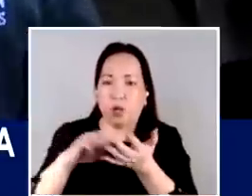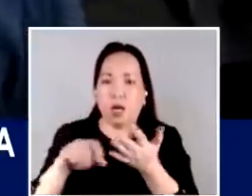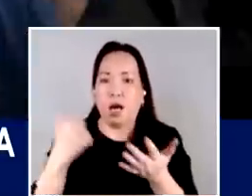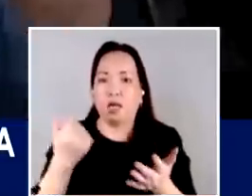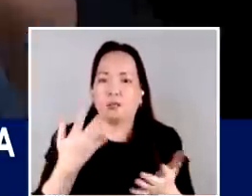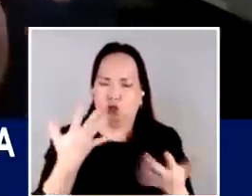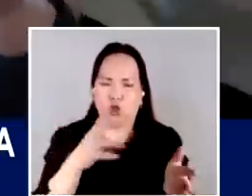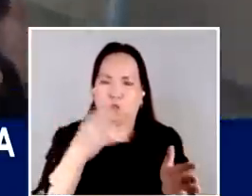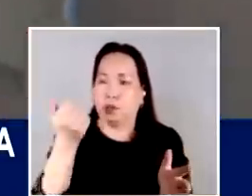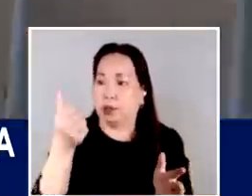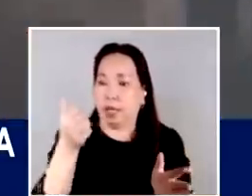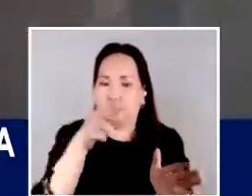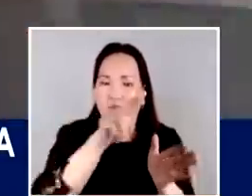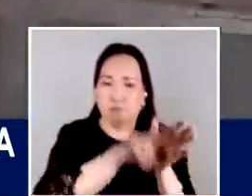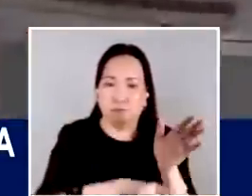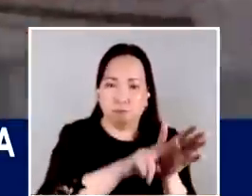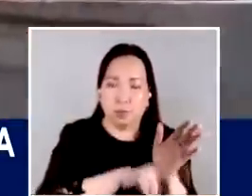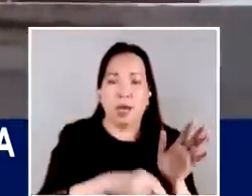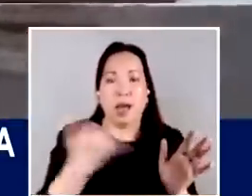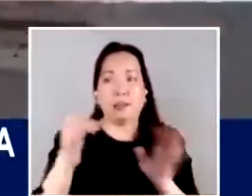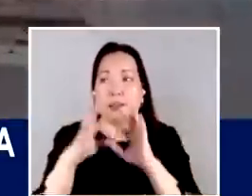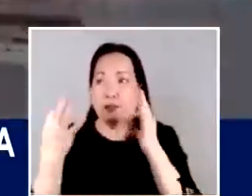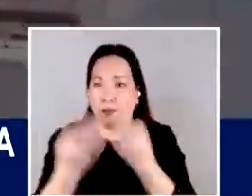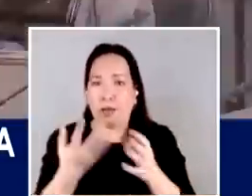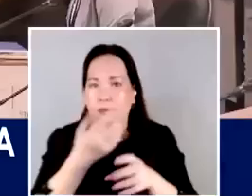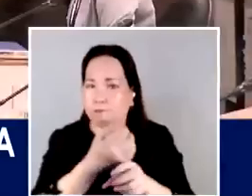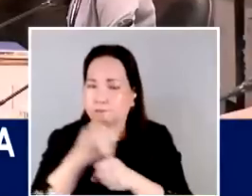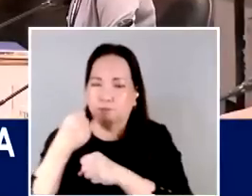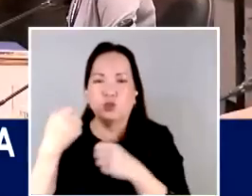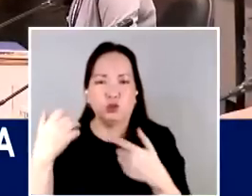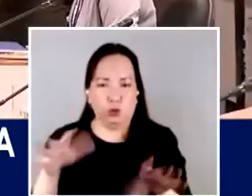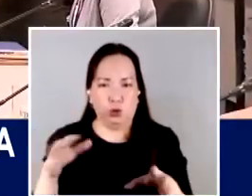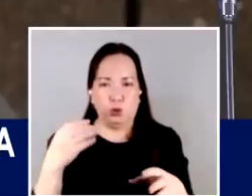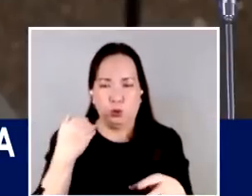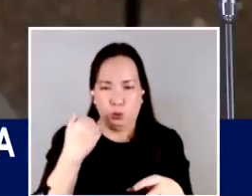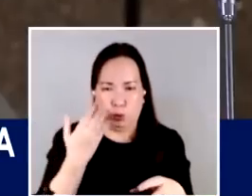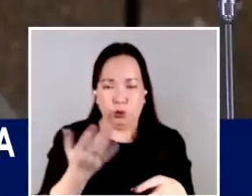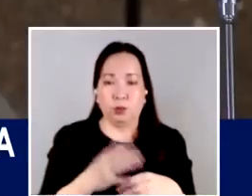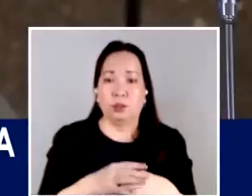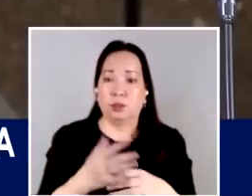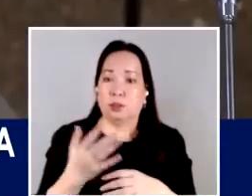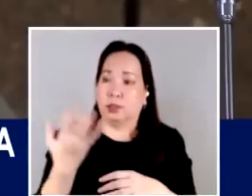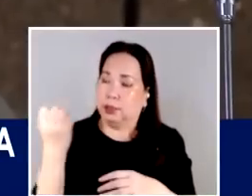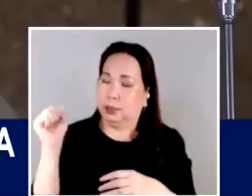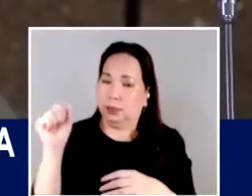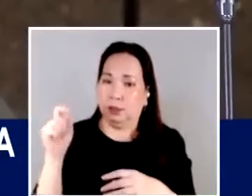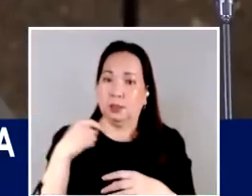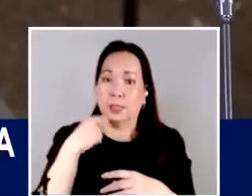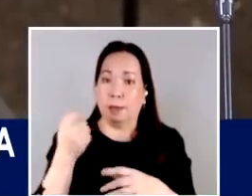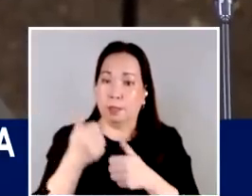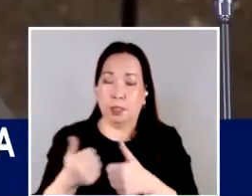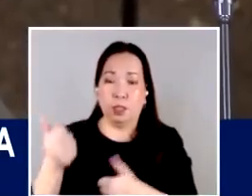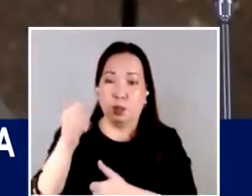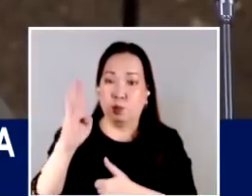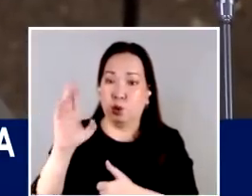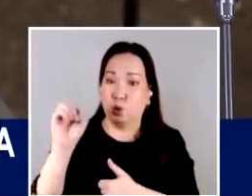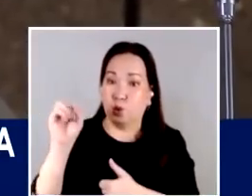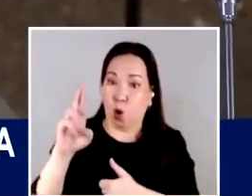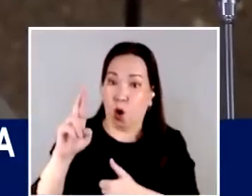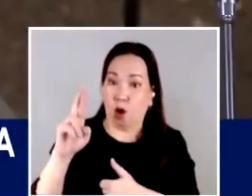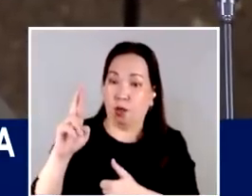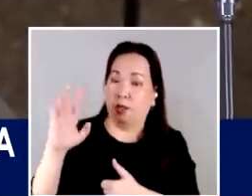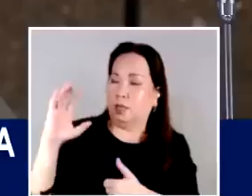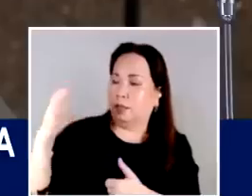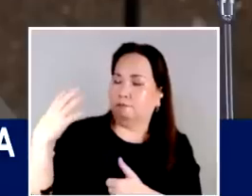Bucor at ang mga na-claim na ng mga pamilya nitong Sabado. Nauna lang sinabi ni Bucor Officer in Charge Gregorio Katapang Jr.